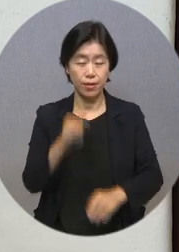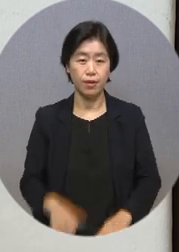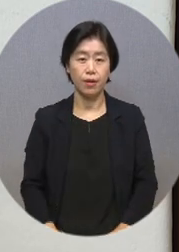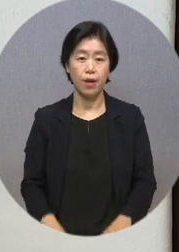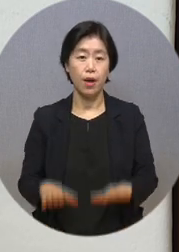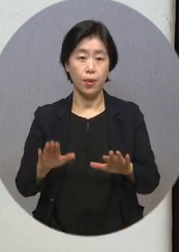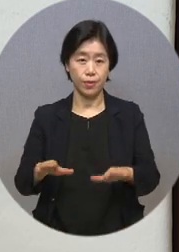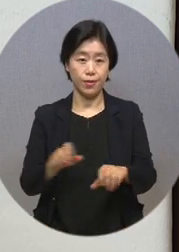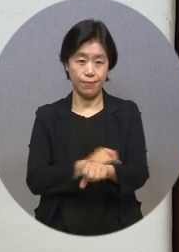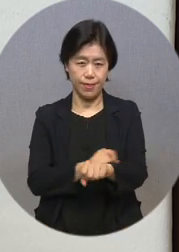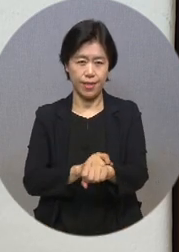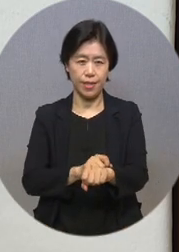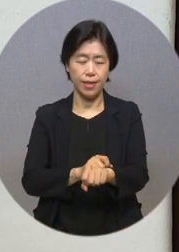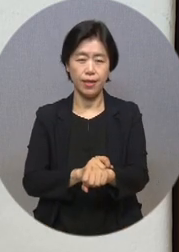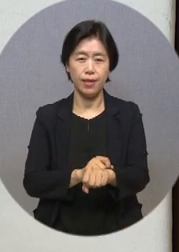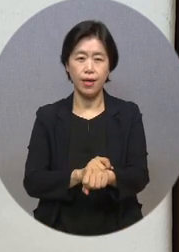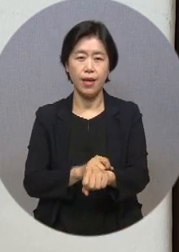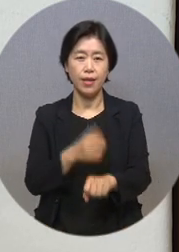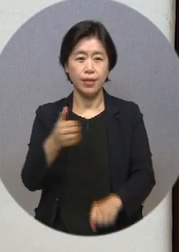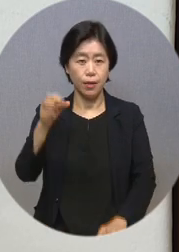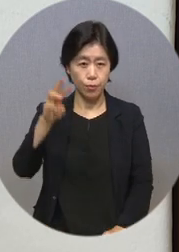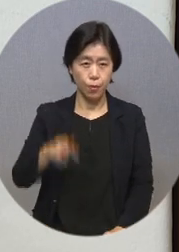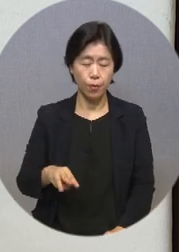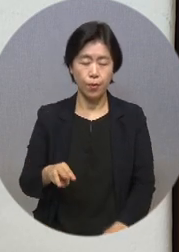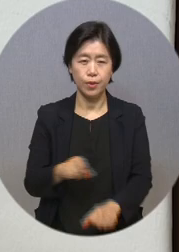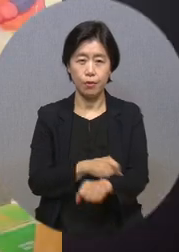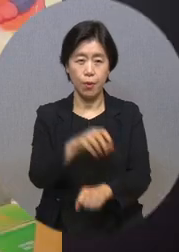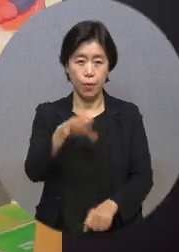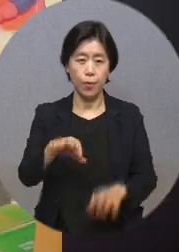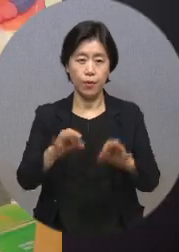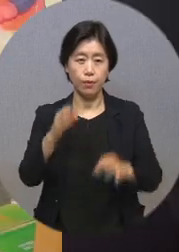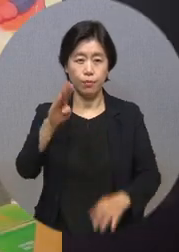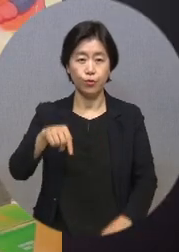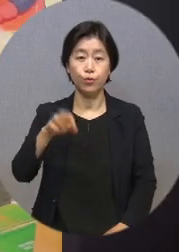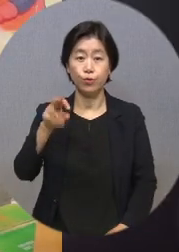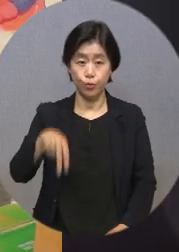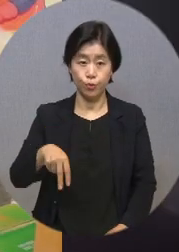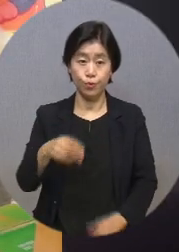세종특별자치시 사회복지협의회 김부유 회장님과 함께 하겠습니다.